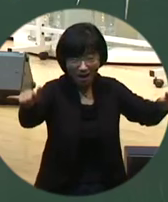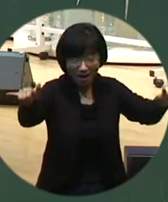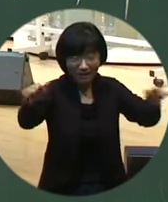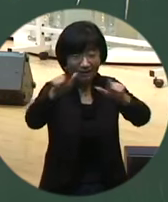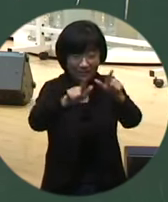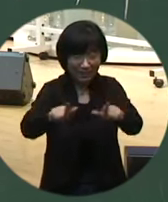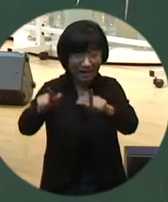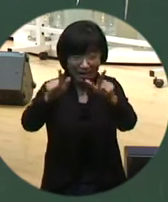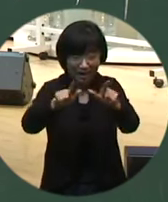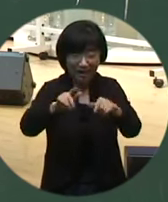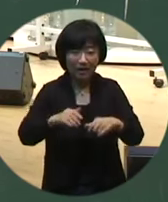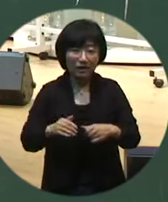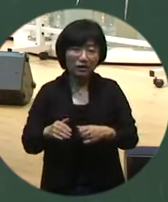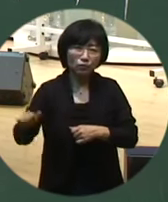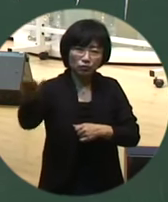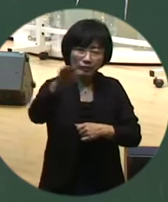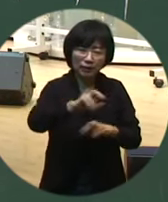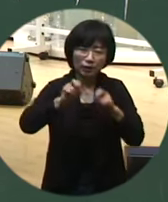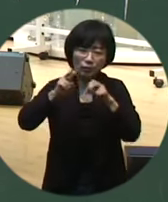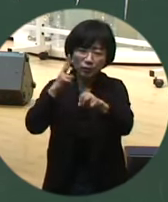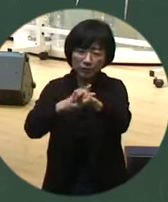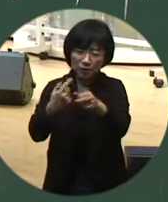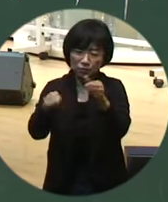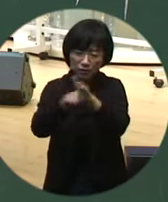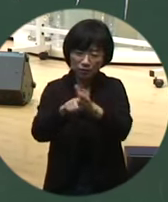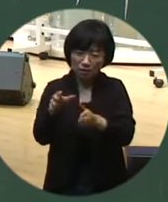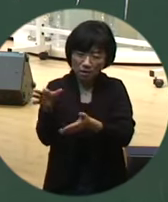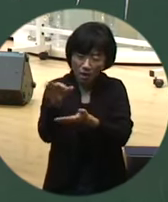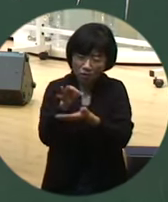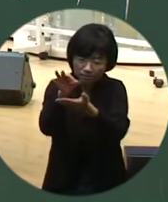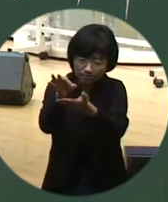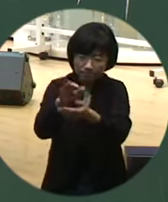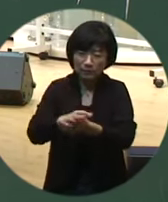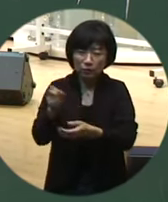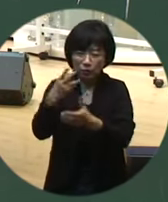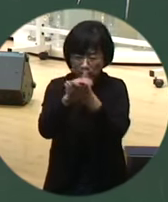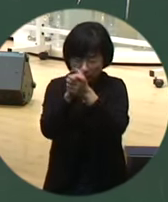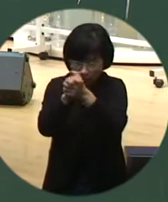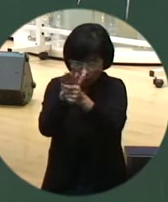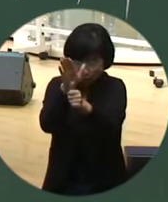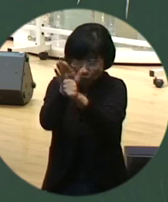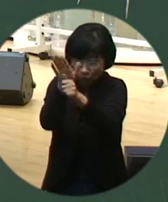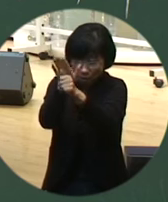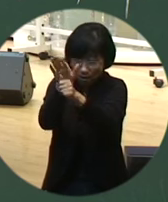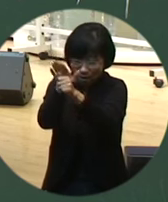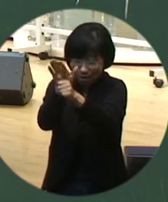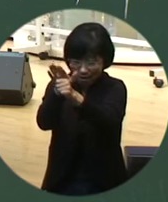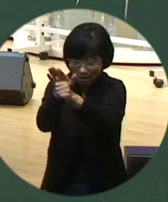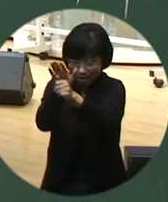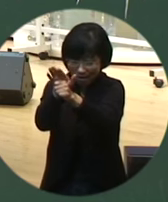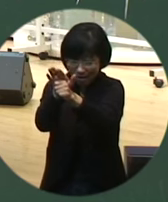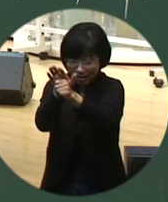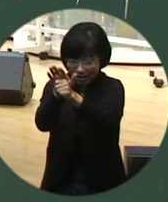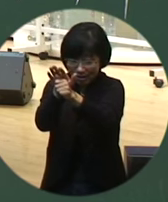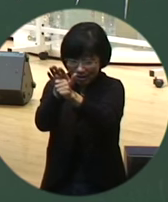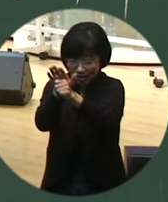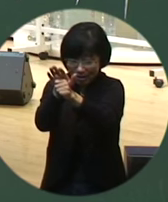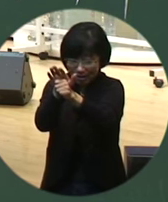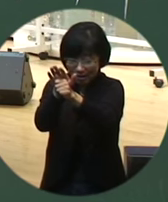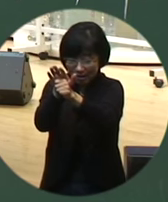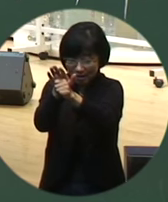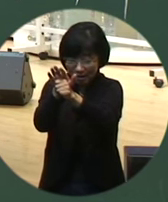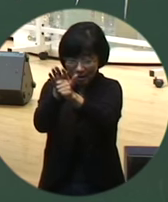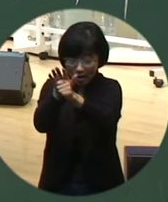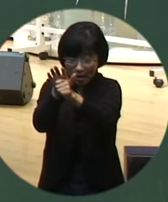우리가 기도하고 후원을 한다. We're praying for those missionaries. We're supporting them with our offering. 우리가 후원하고 기도하는 것이 아니라 우리